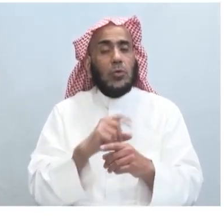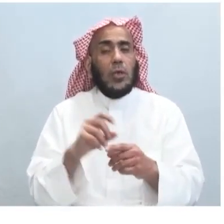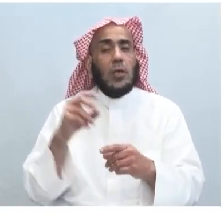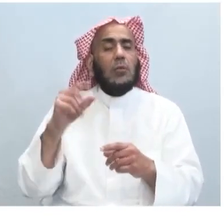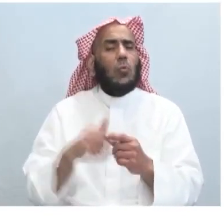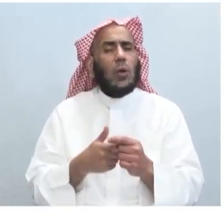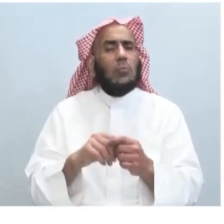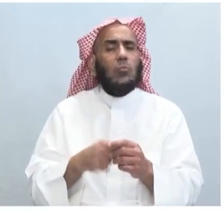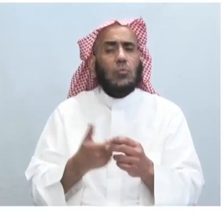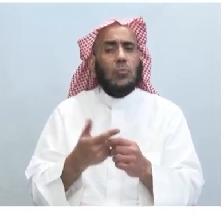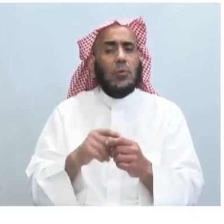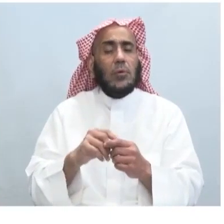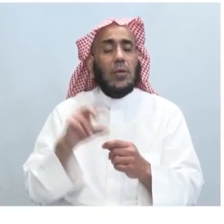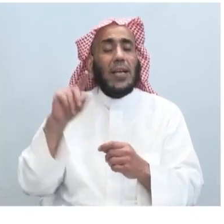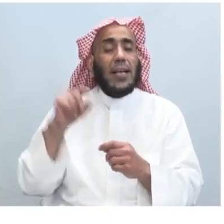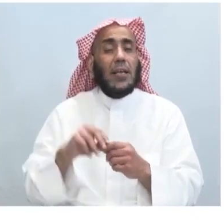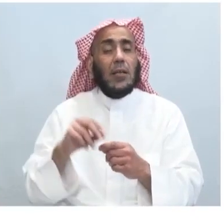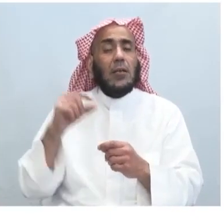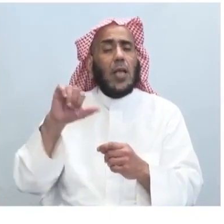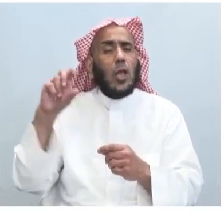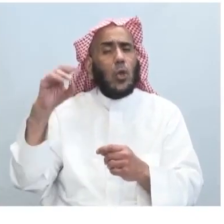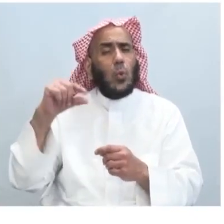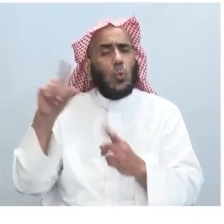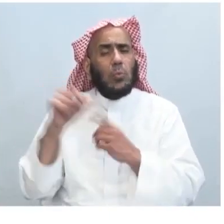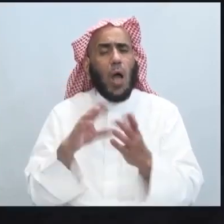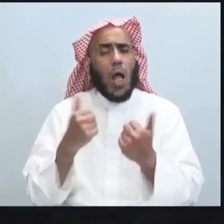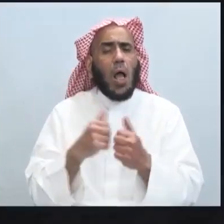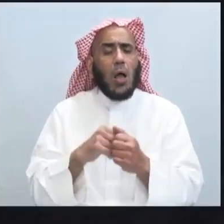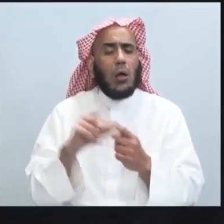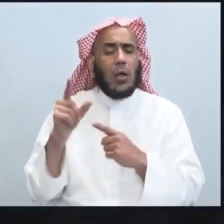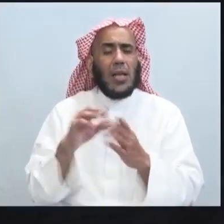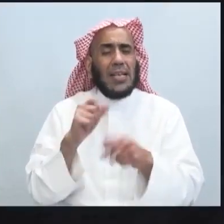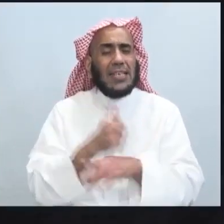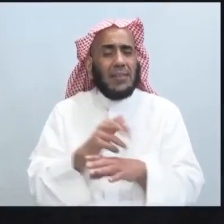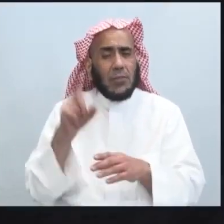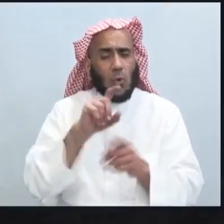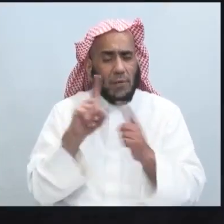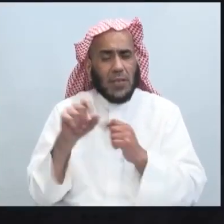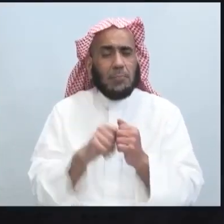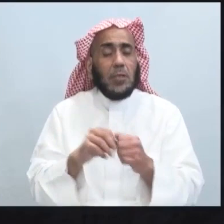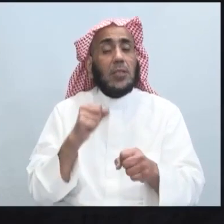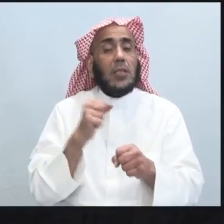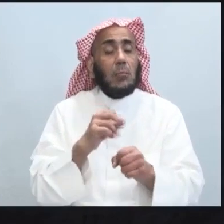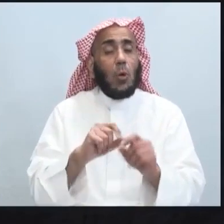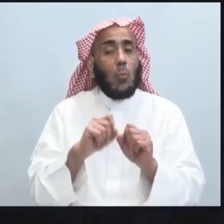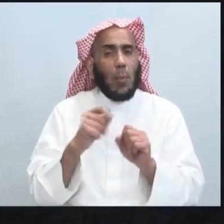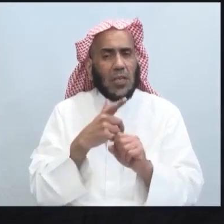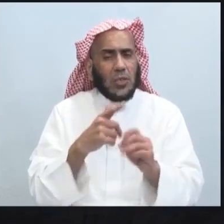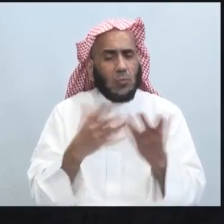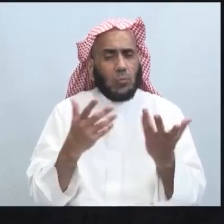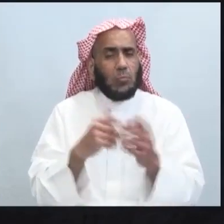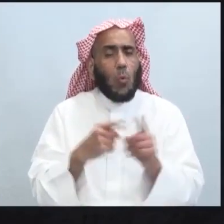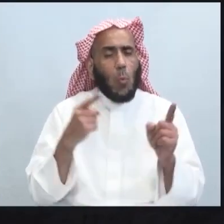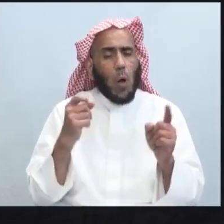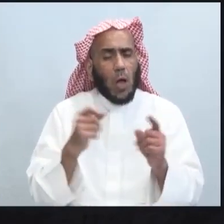كيو ما المطلوب اذا لاحظ اعطاك الكي كيو اساسا في السؤال اذا تطبيق مباشر